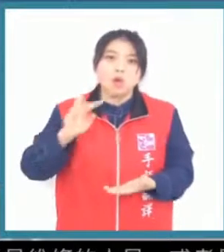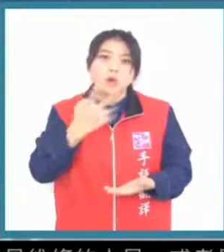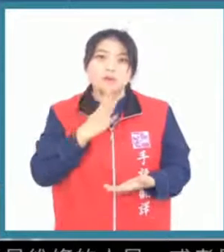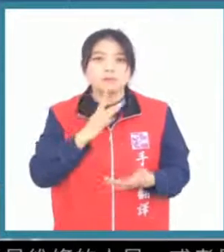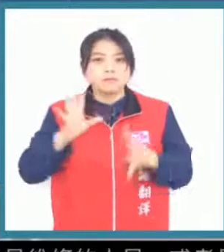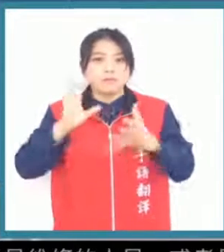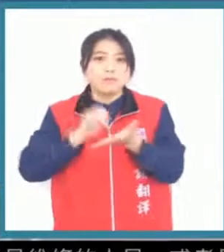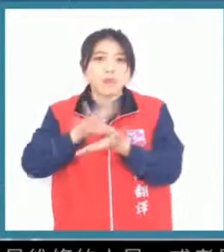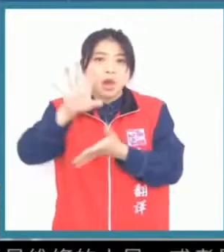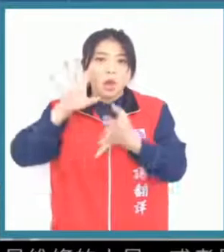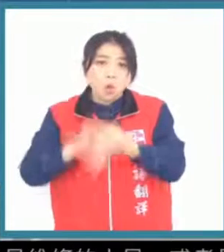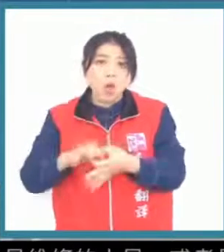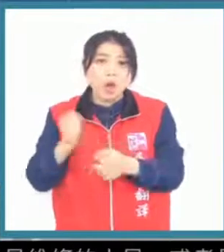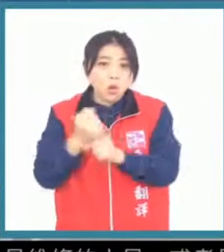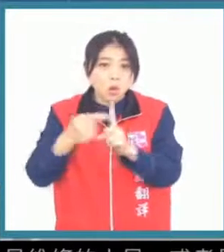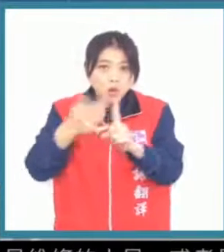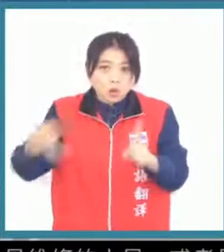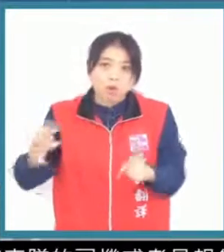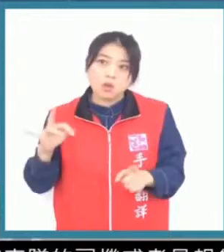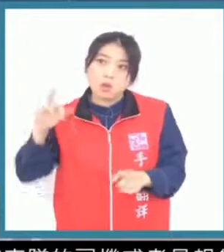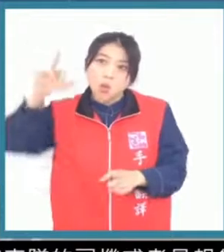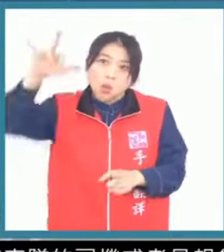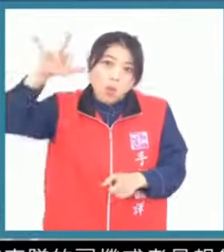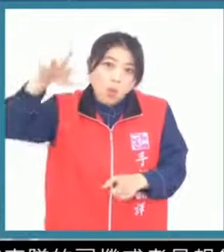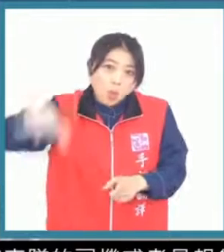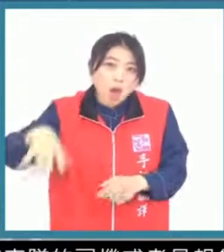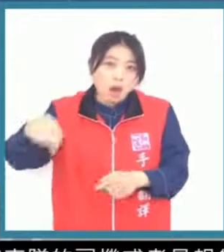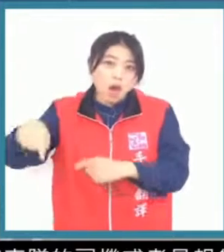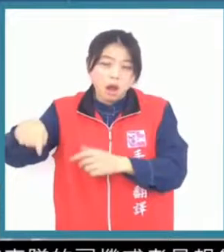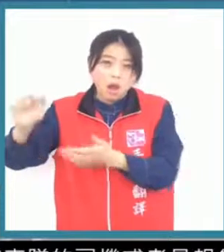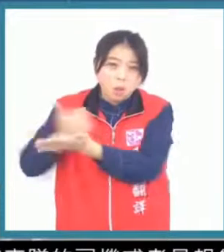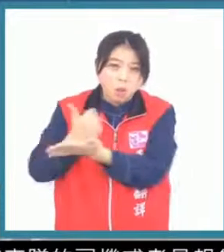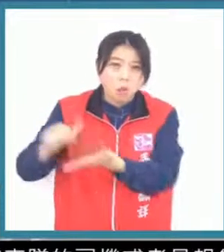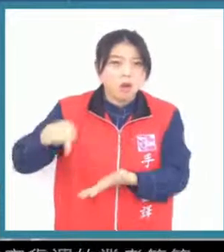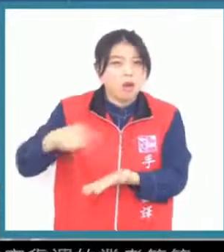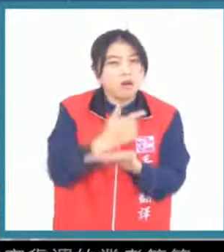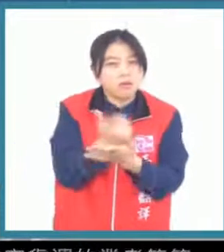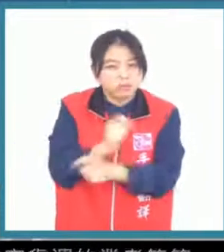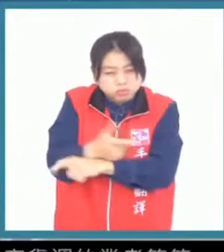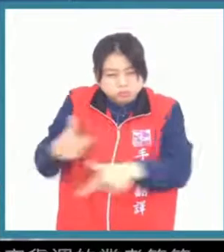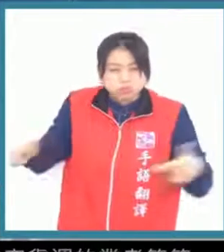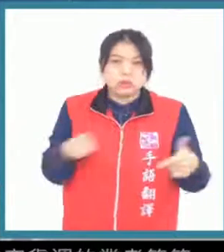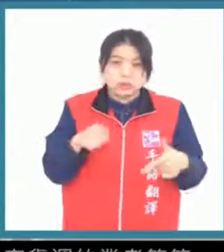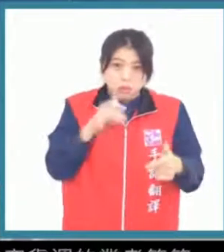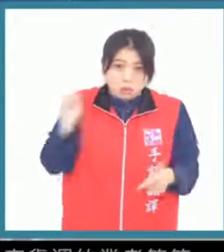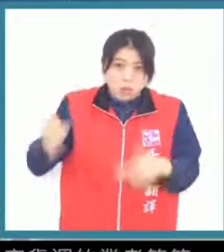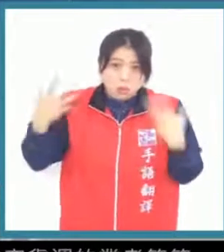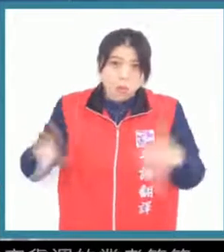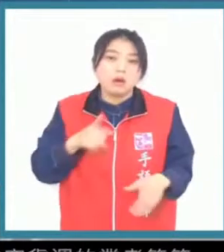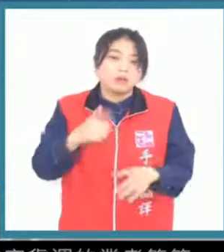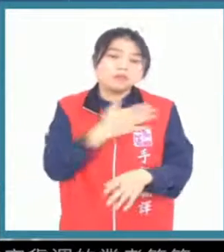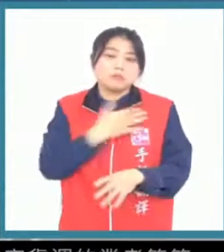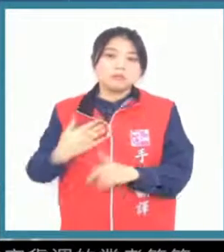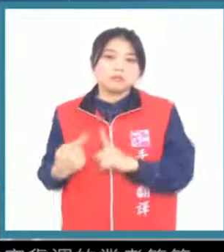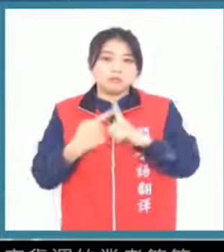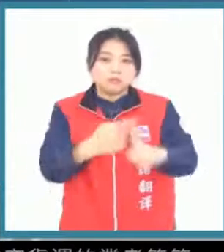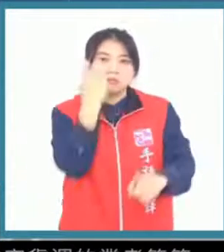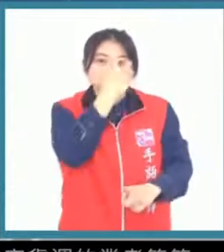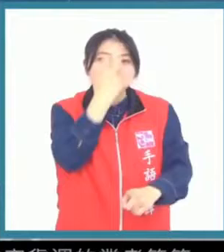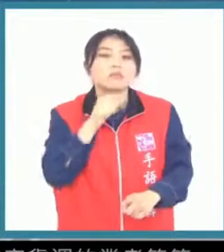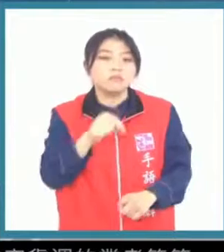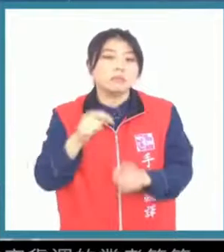的人员，或者是航空货运的业者等等，那都可以来采检，这个采检站会继